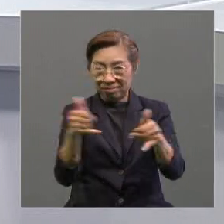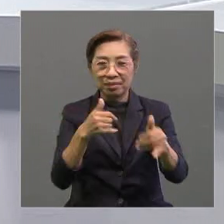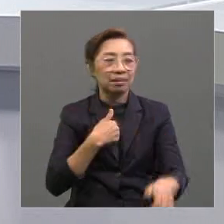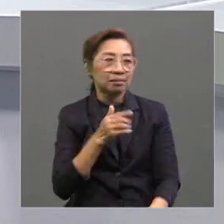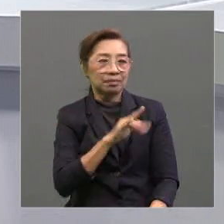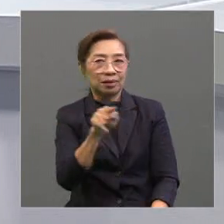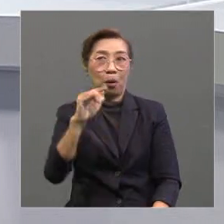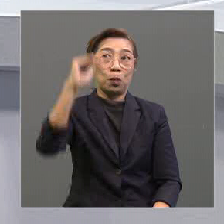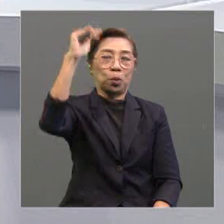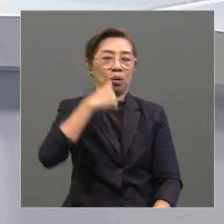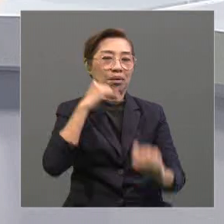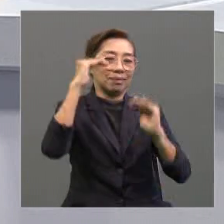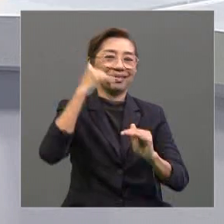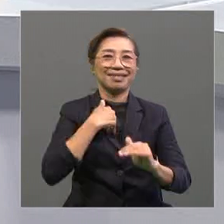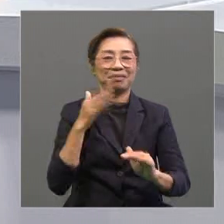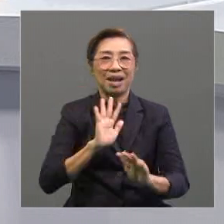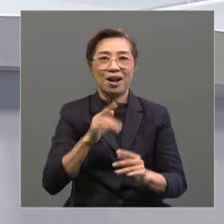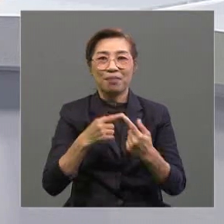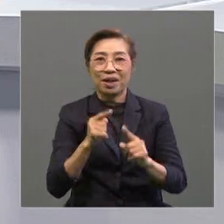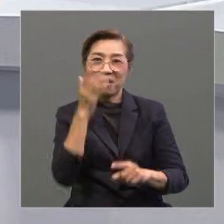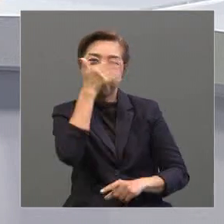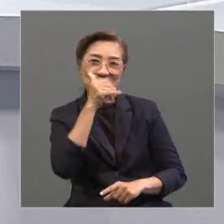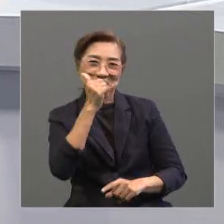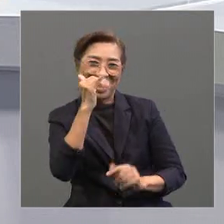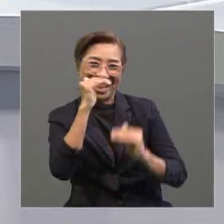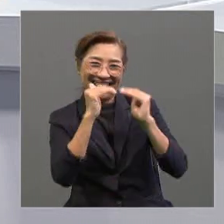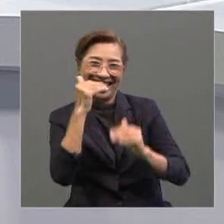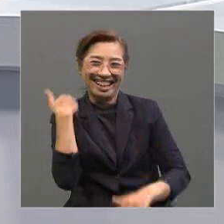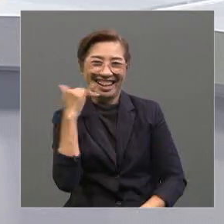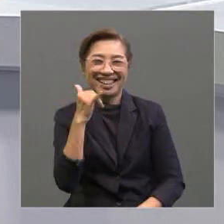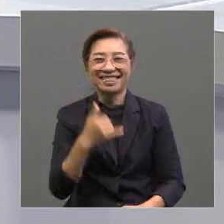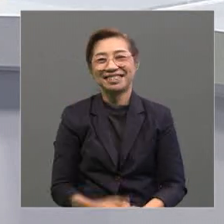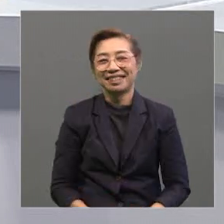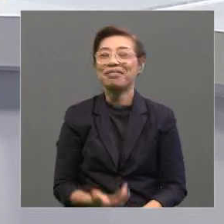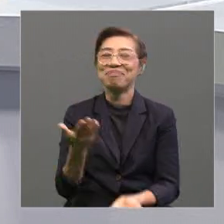แค่ความสูงก็ไม่ได้แล้วแต่ความสวยก็ไม่แน่เหมือนกันอ่ะเอาที่สบายใจครับ HA